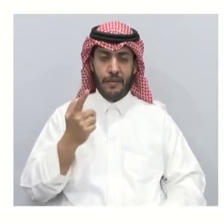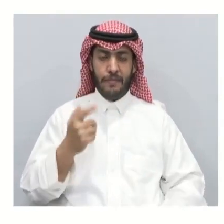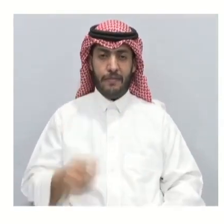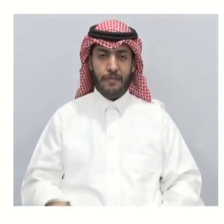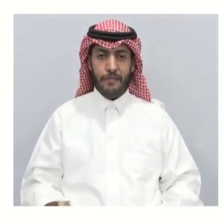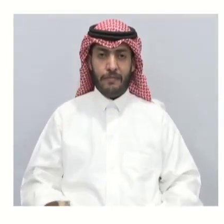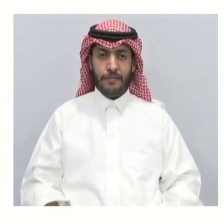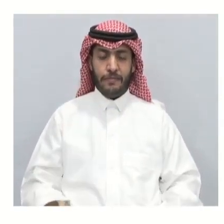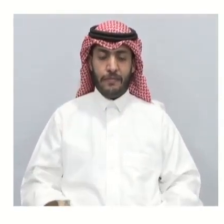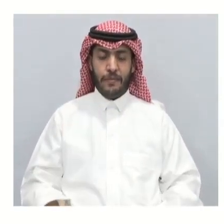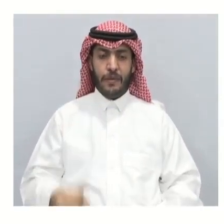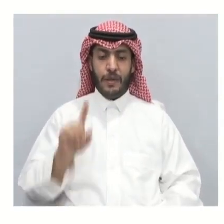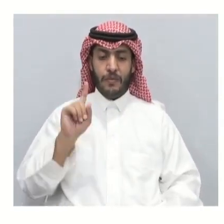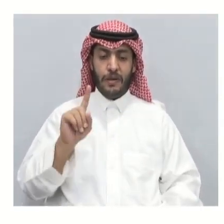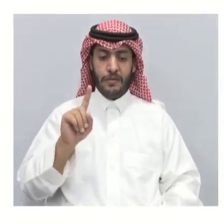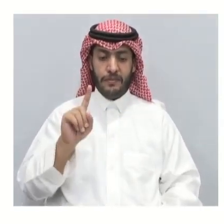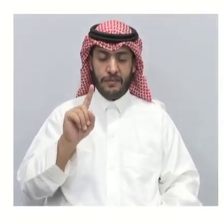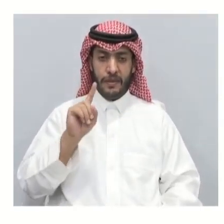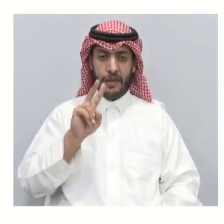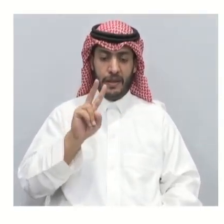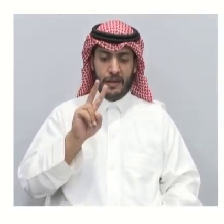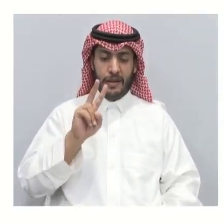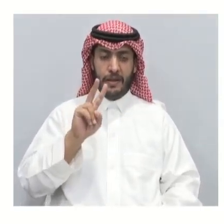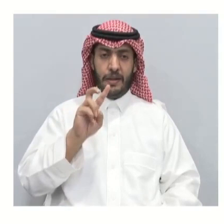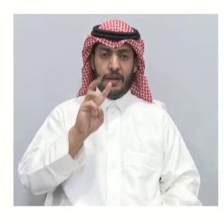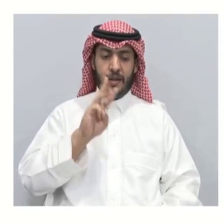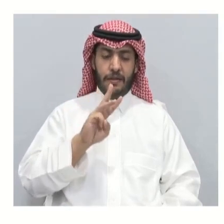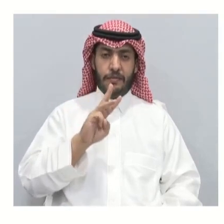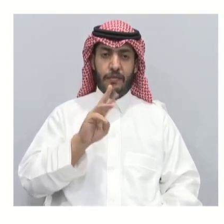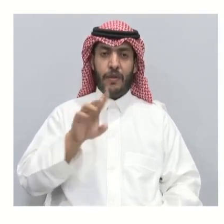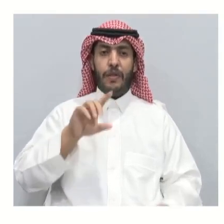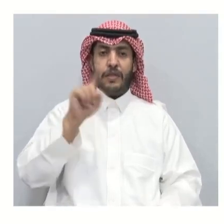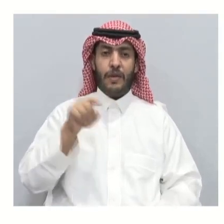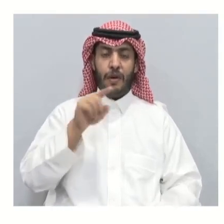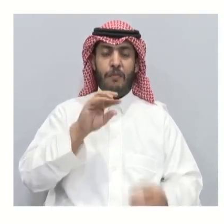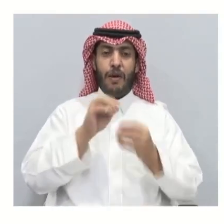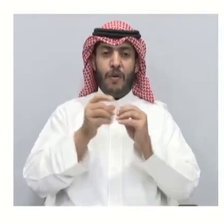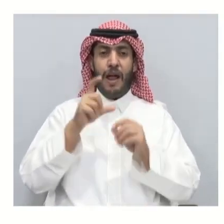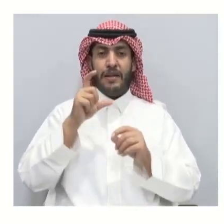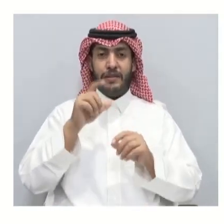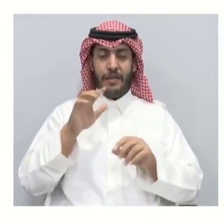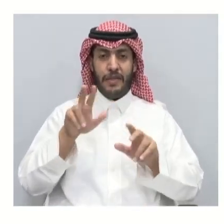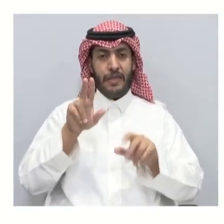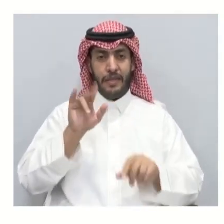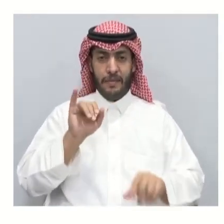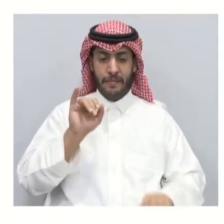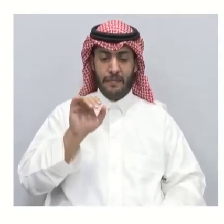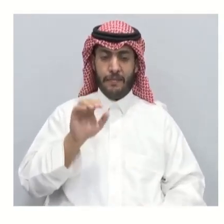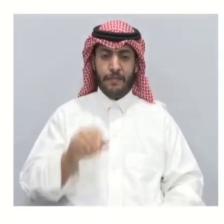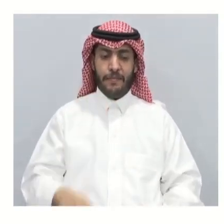مبدعين واحده اثنتان ثلاثه ثلاث دوائر ملونه باللون الازرق